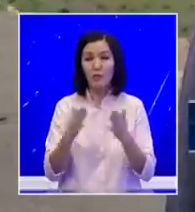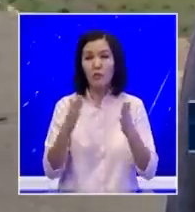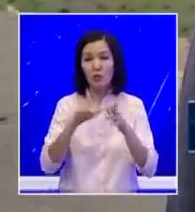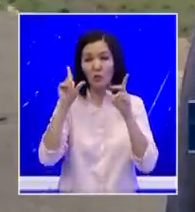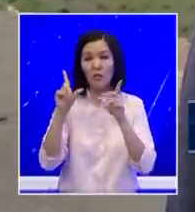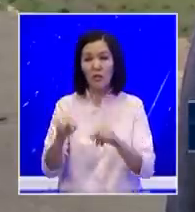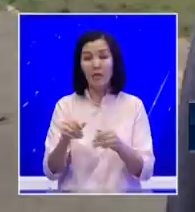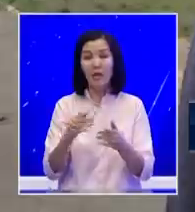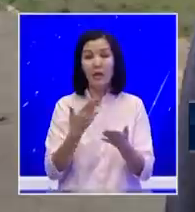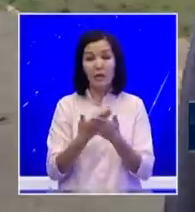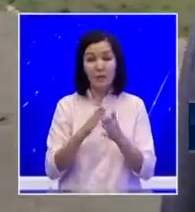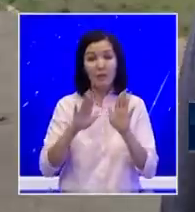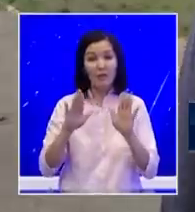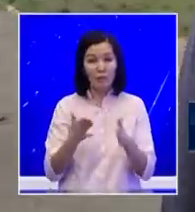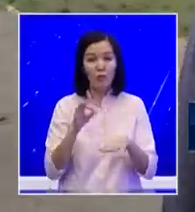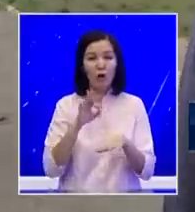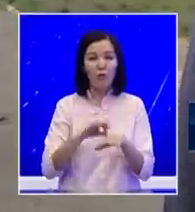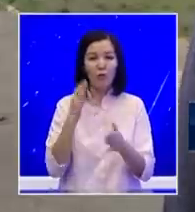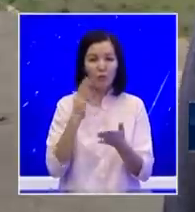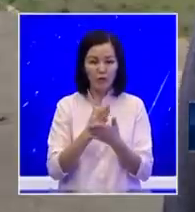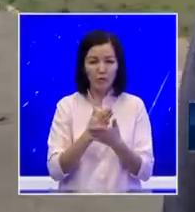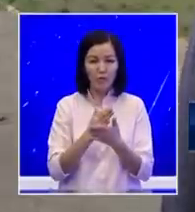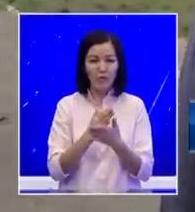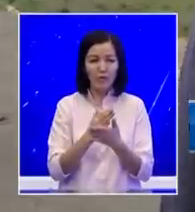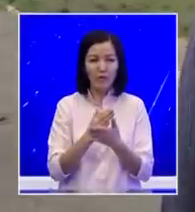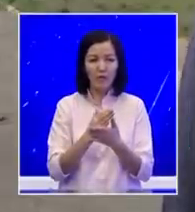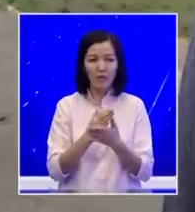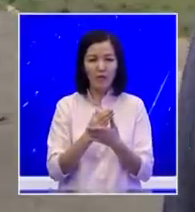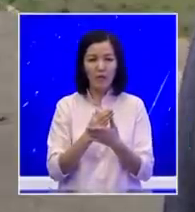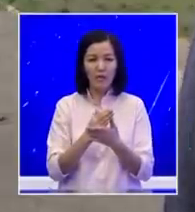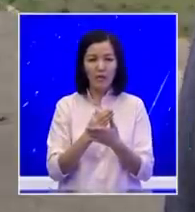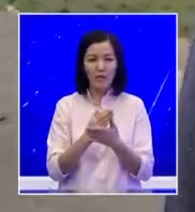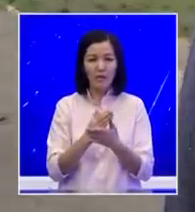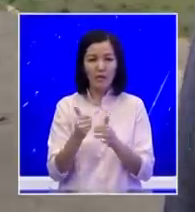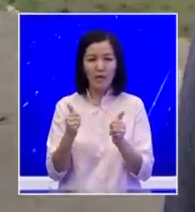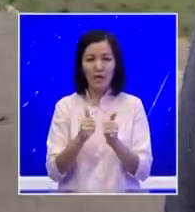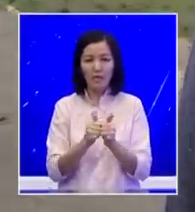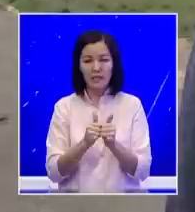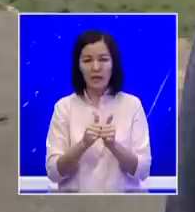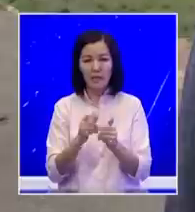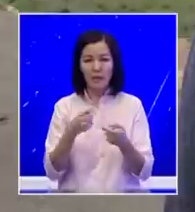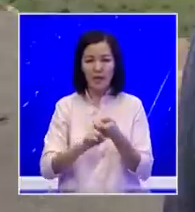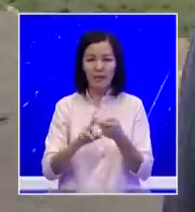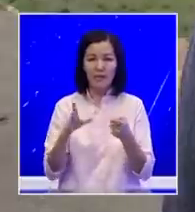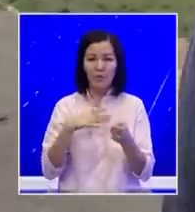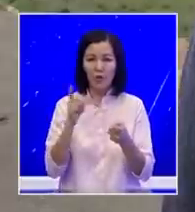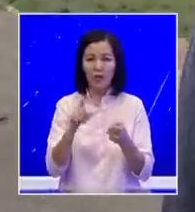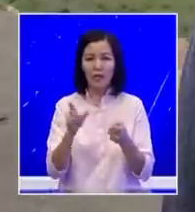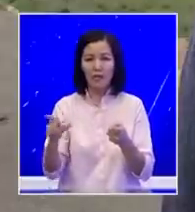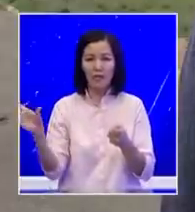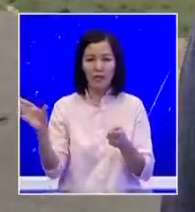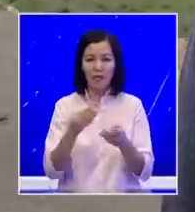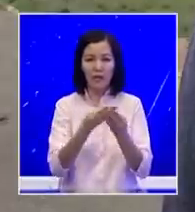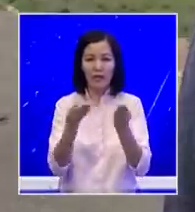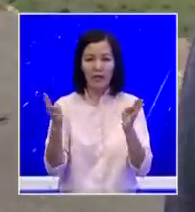Егер олардың арасындағы біреуінің бойынан індет табылатын болса, қасында болған, байланыста болған азаматтардың барлығы карантинге